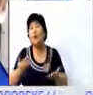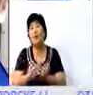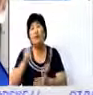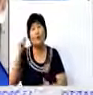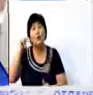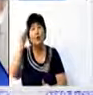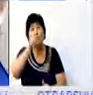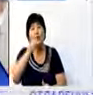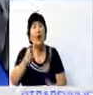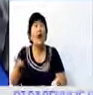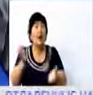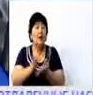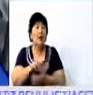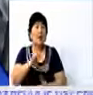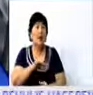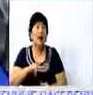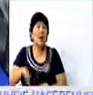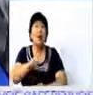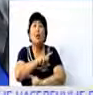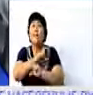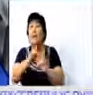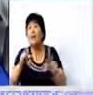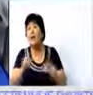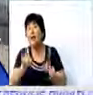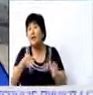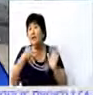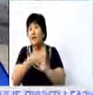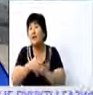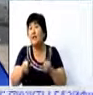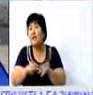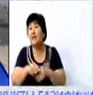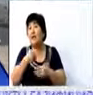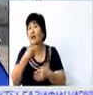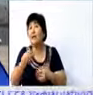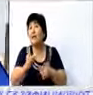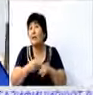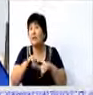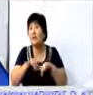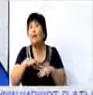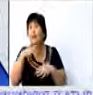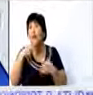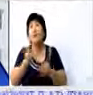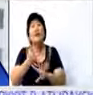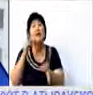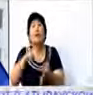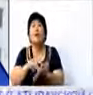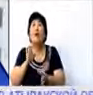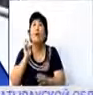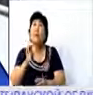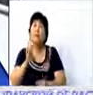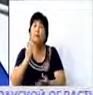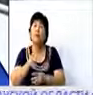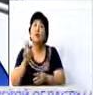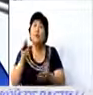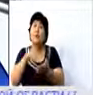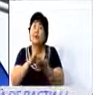учебному году. Ознакомились с работой районной поликлиники. С внедрением мобильного приложения «Домумед» здесь уже нет очередей. Посетители приходят на прием